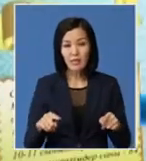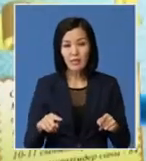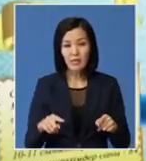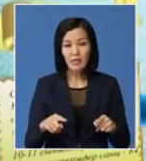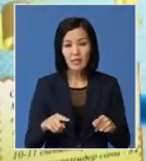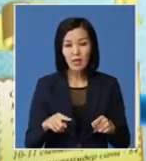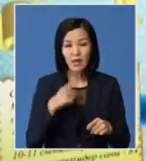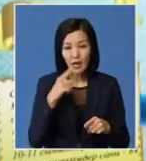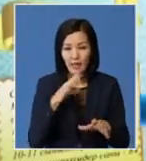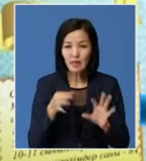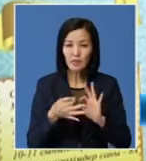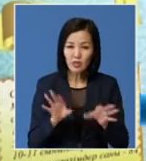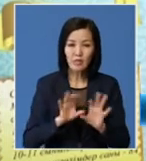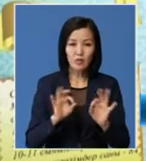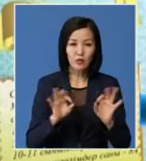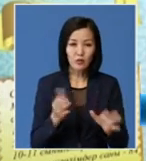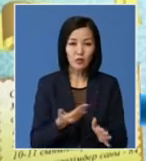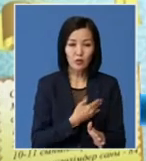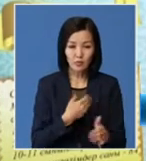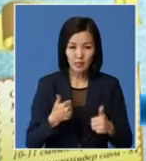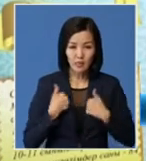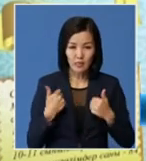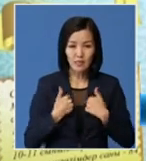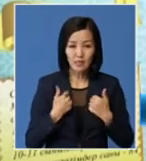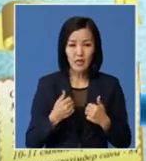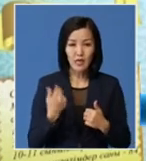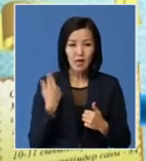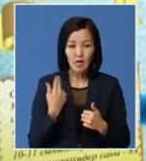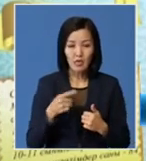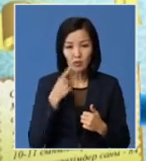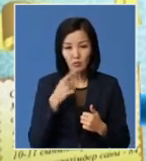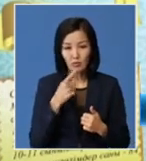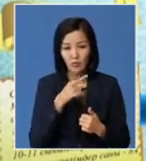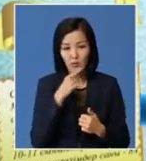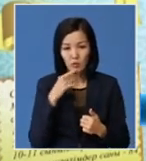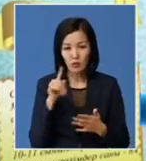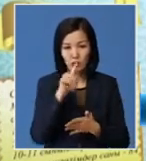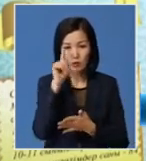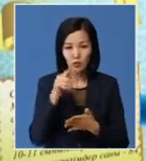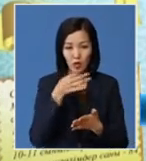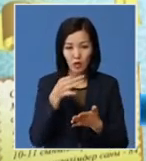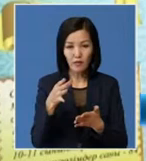айталғанша айттық, жеткіздік, ағылшын тілінде де, орыс тілінде де, қазақ тілінде де сұрақтар қойылды.